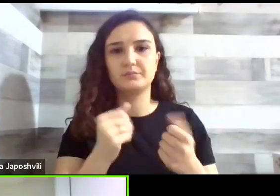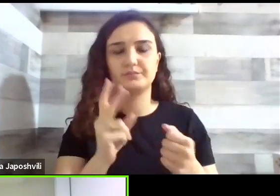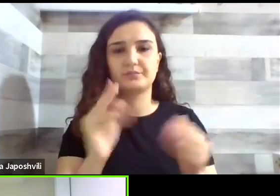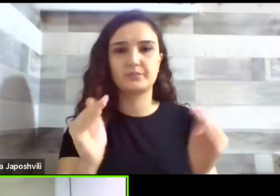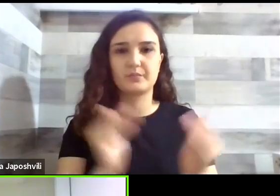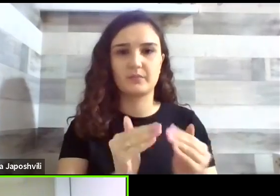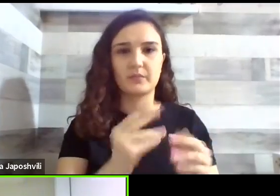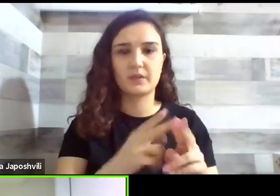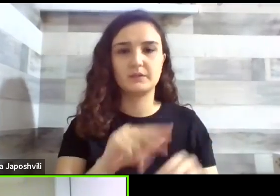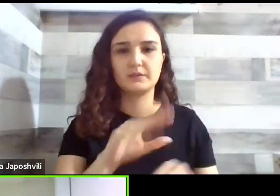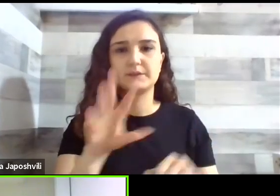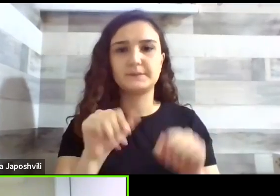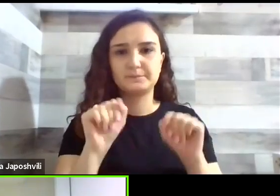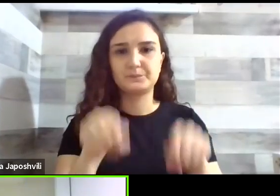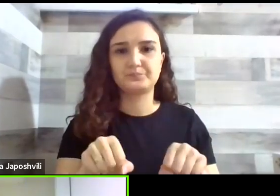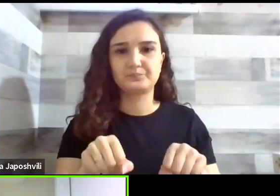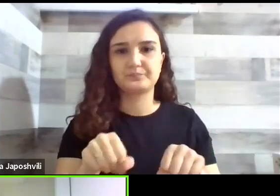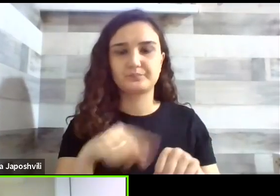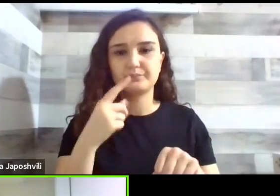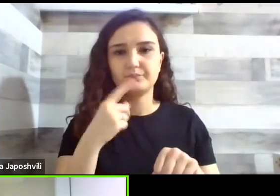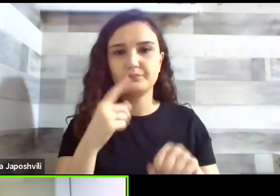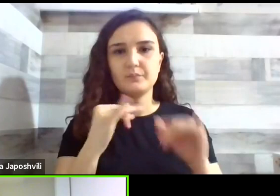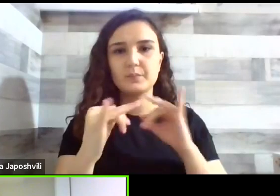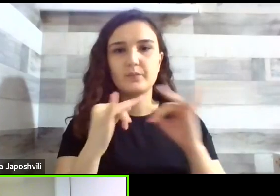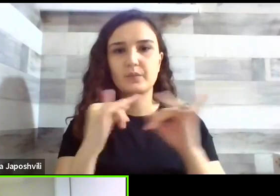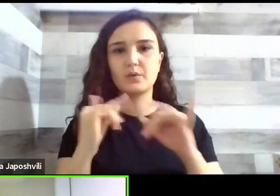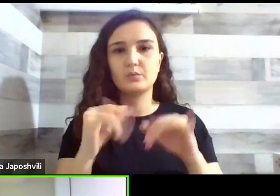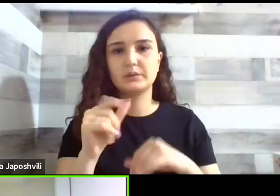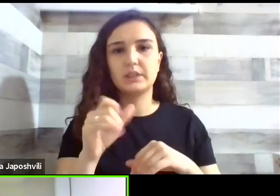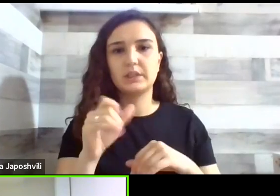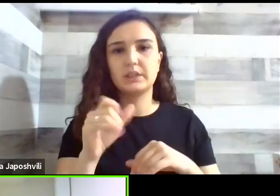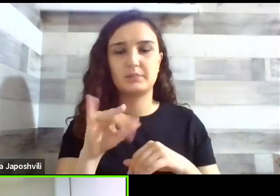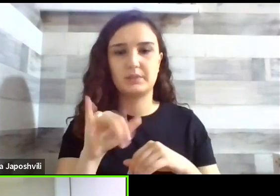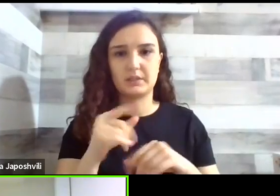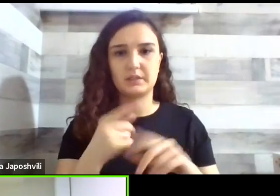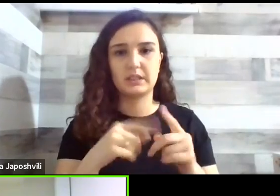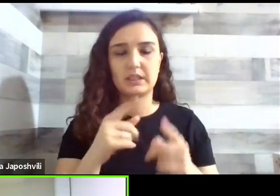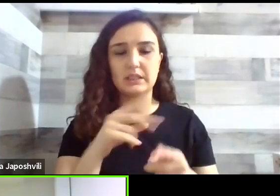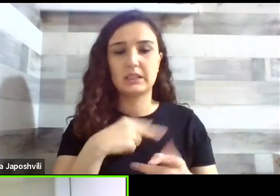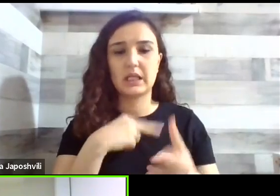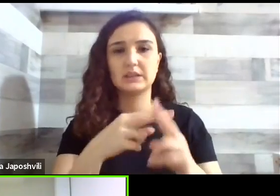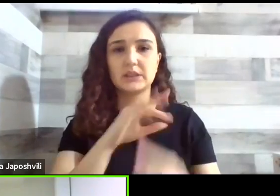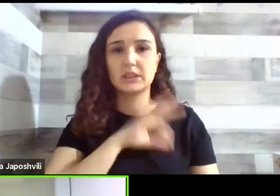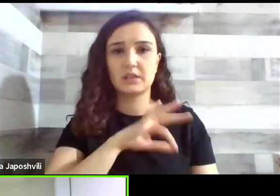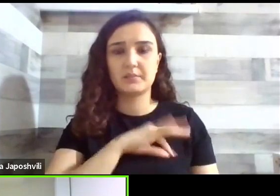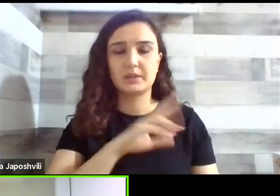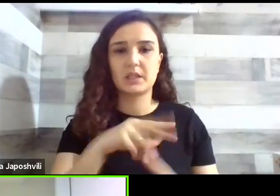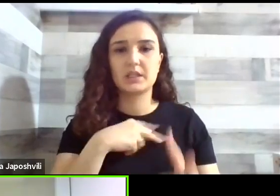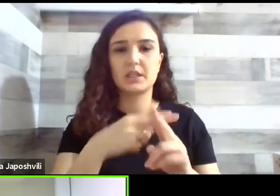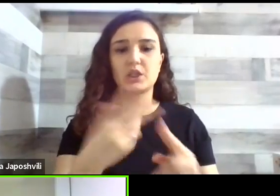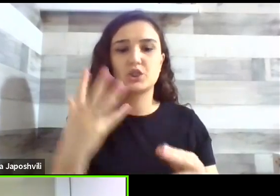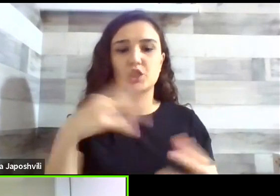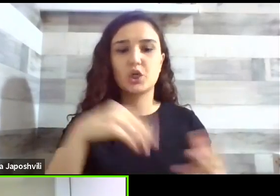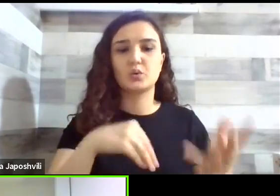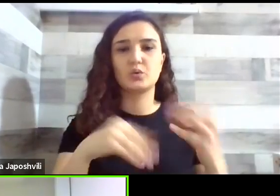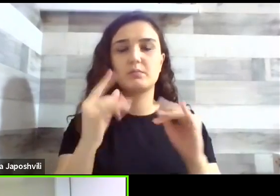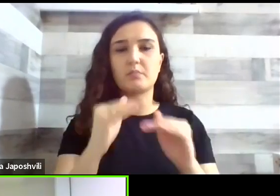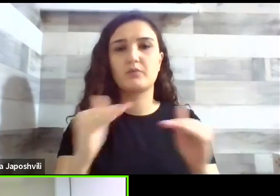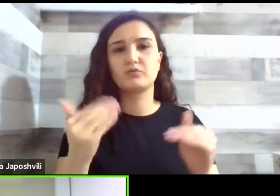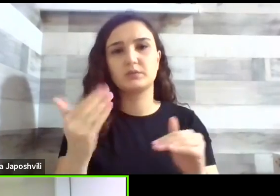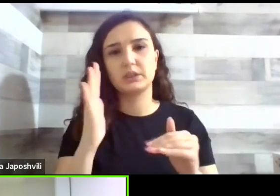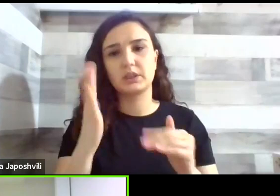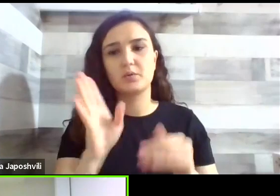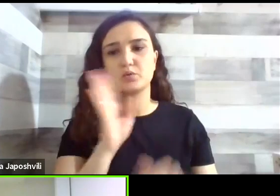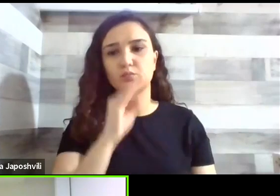Და ეს შეიძლება განვაზოგადოთ კონტაქტურ თერაპიაზეც, ხო? ერთნაირი სარგებელი და თუნდაც ერთნაირი ჩართულობა ბავშვის იქნება, თუ